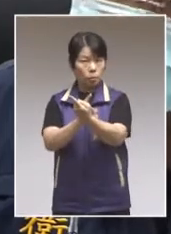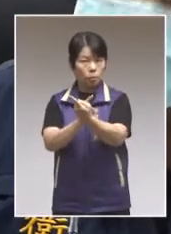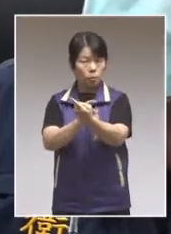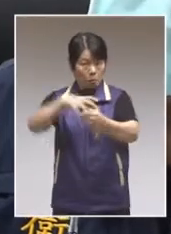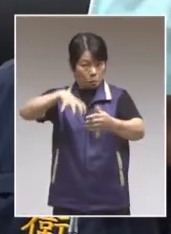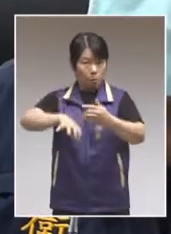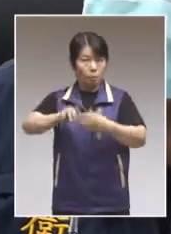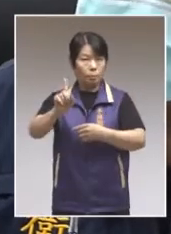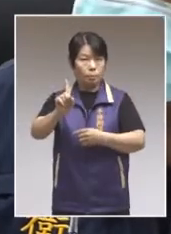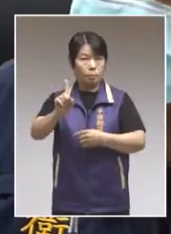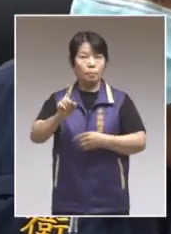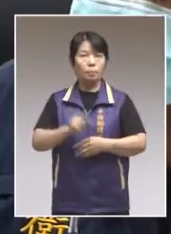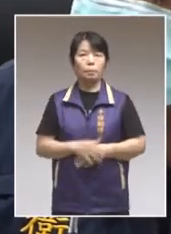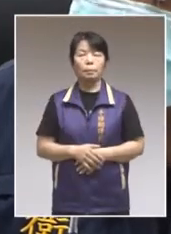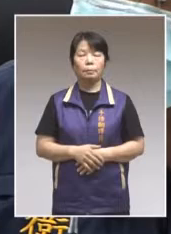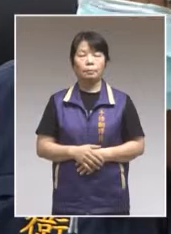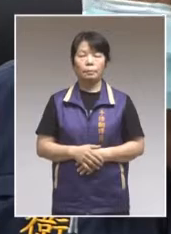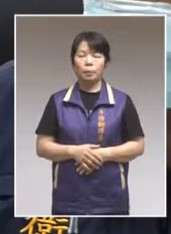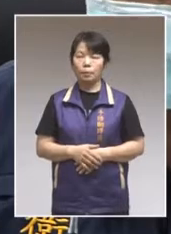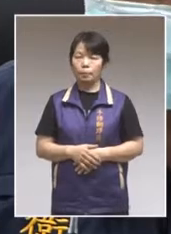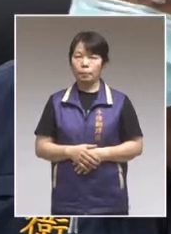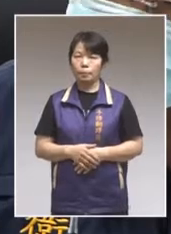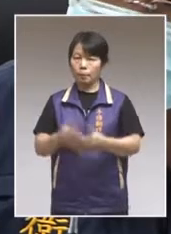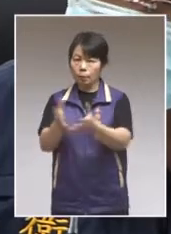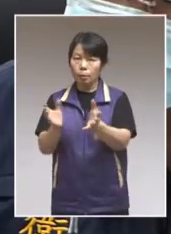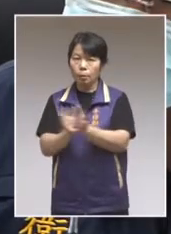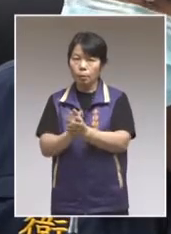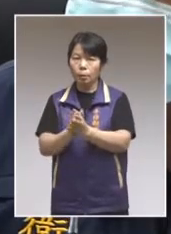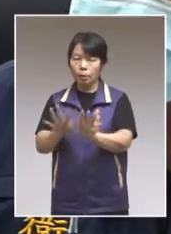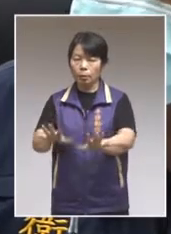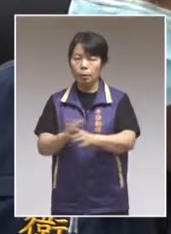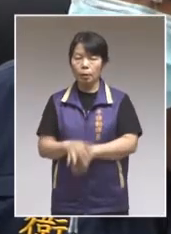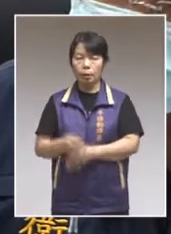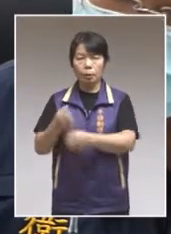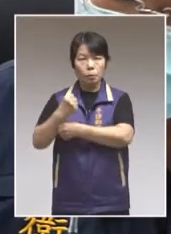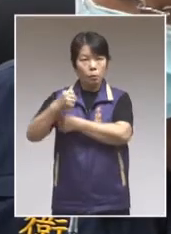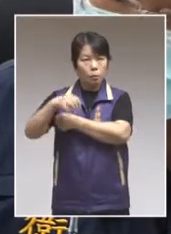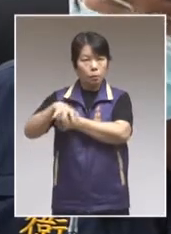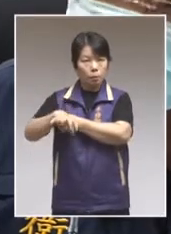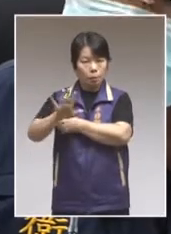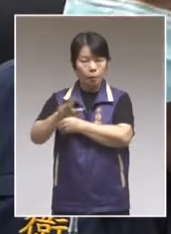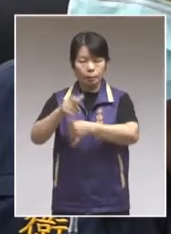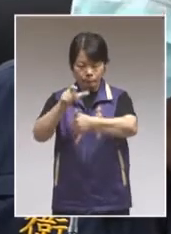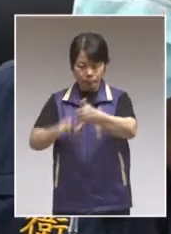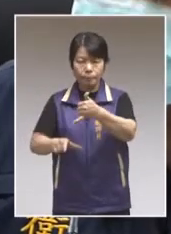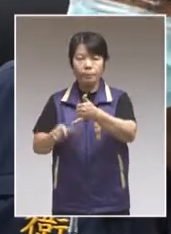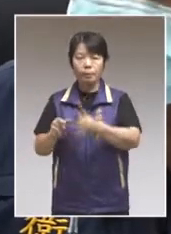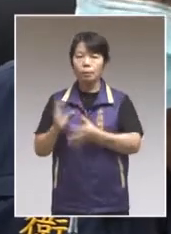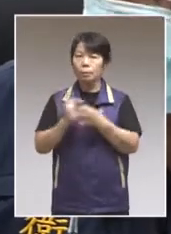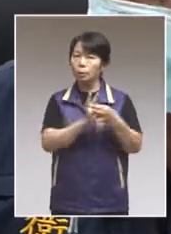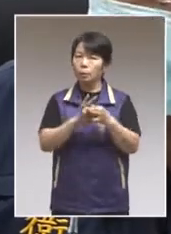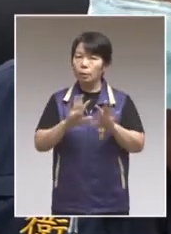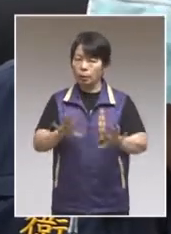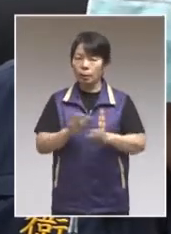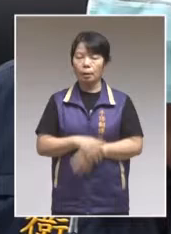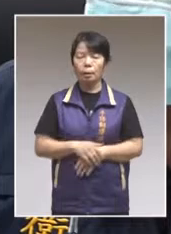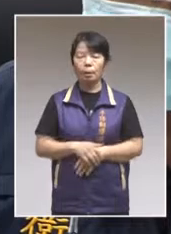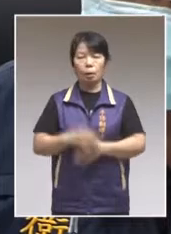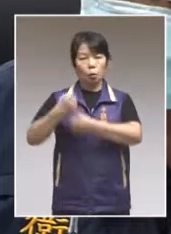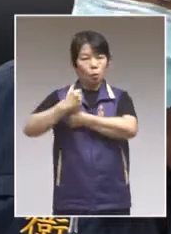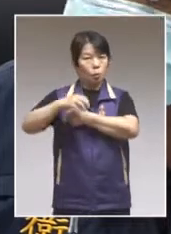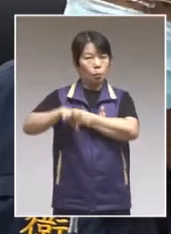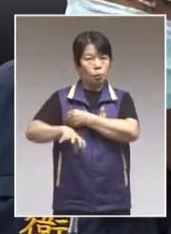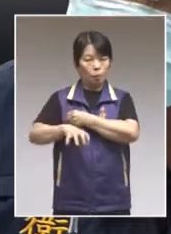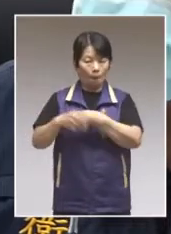包含着有一些在部队方面的一些个案，可能因为营区里面